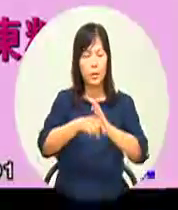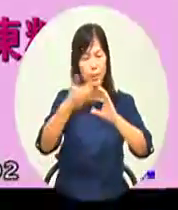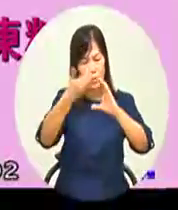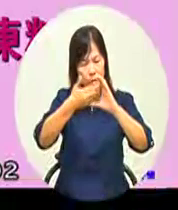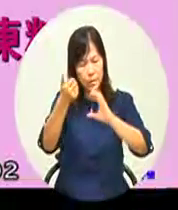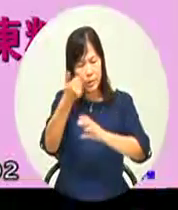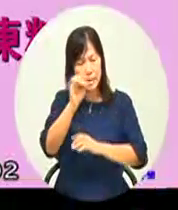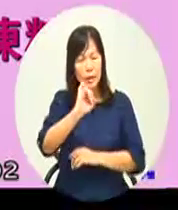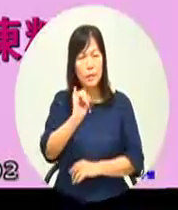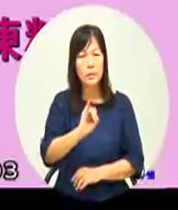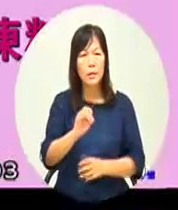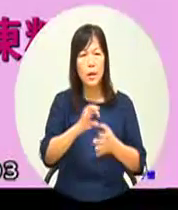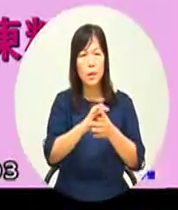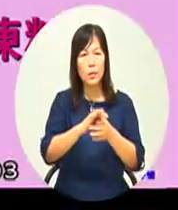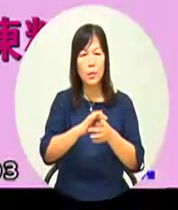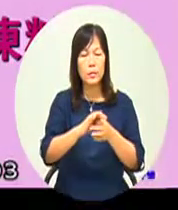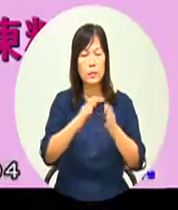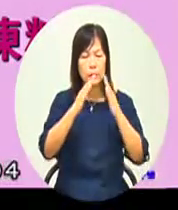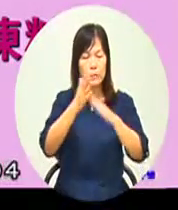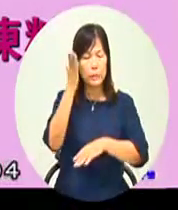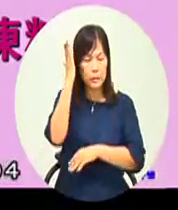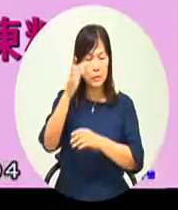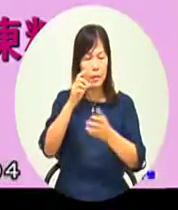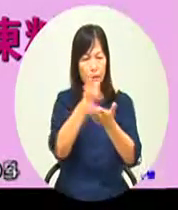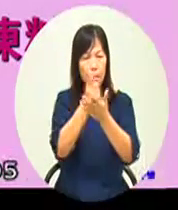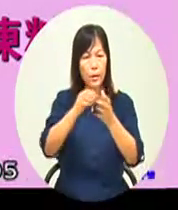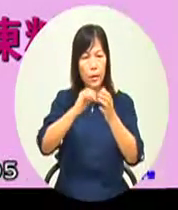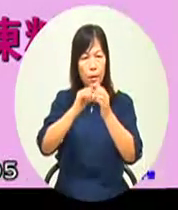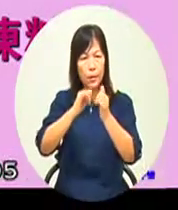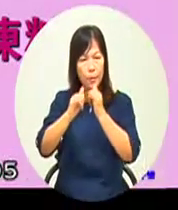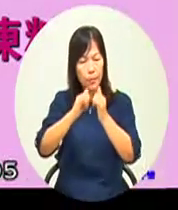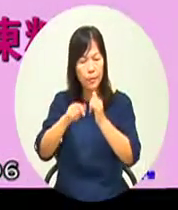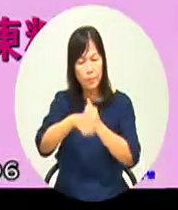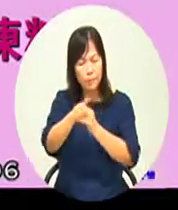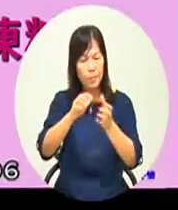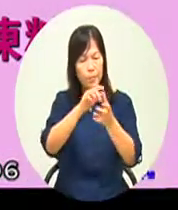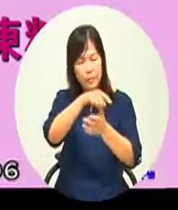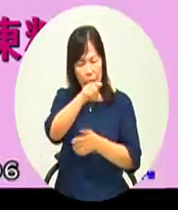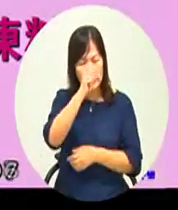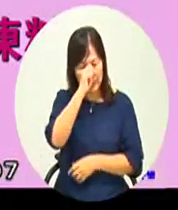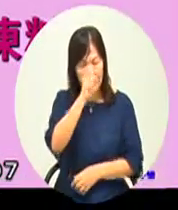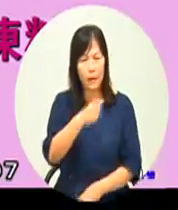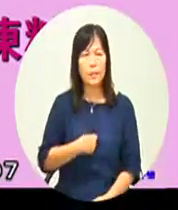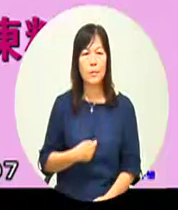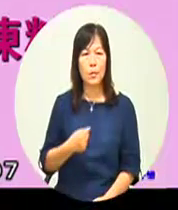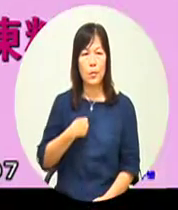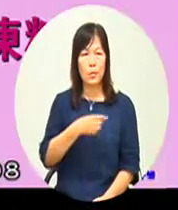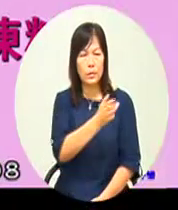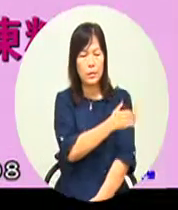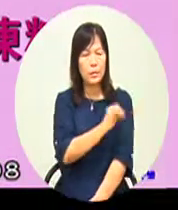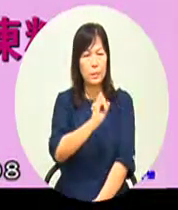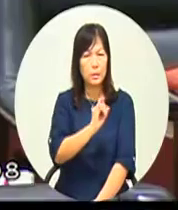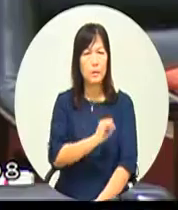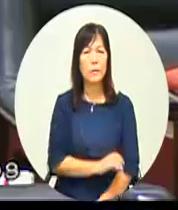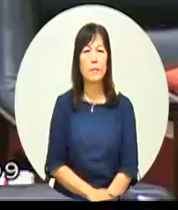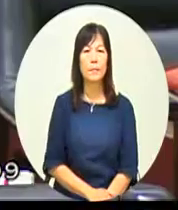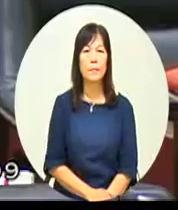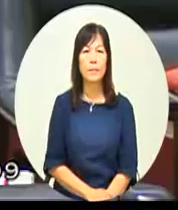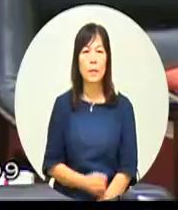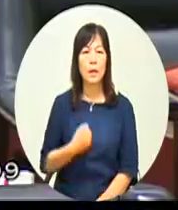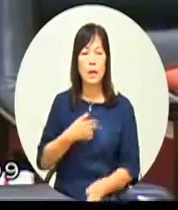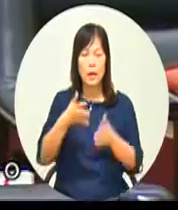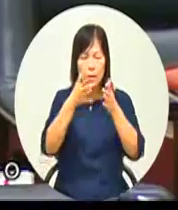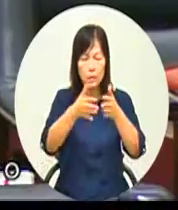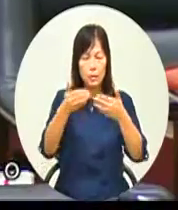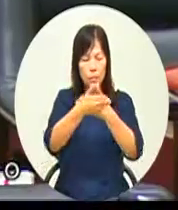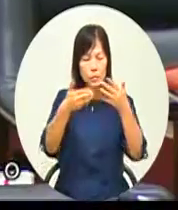先生，关心市政的市民朋友，大家好，本席陈翠鸾，针对我们交通部门的